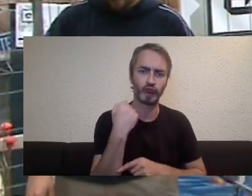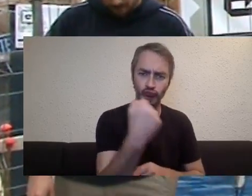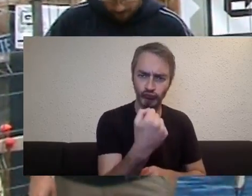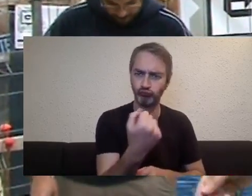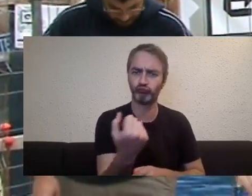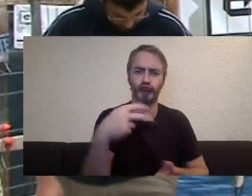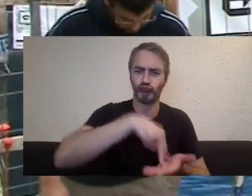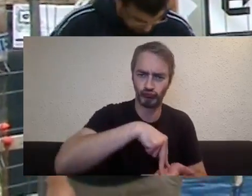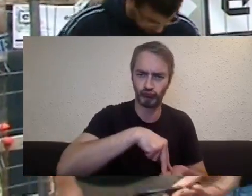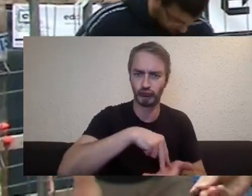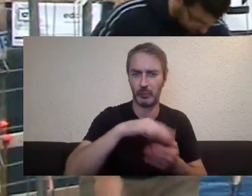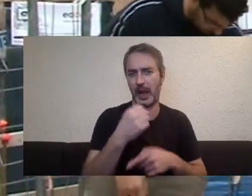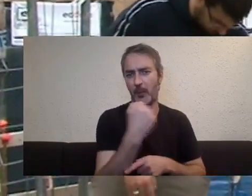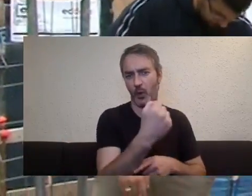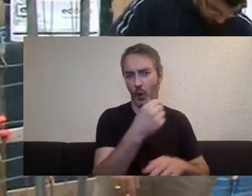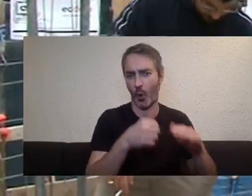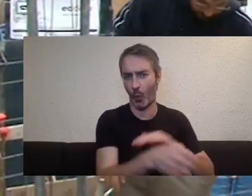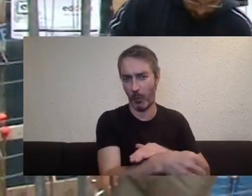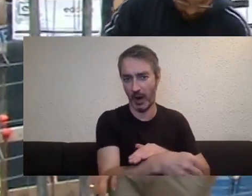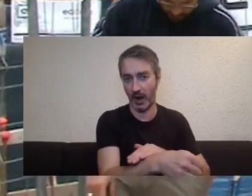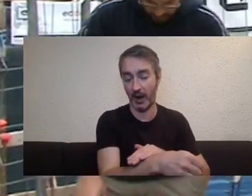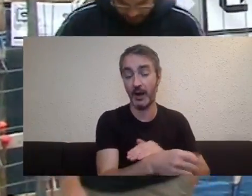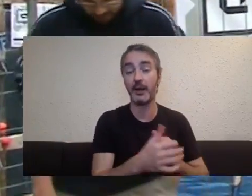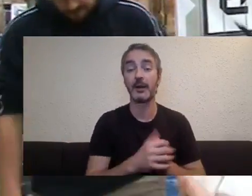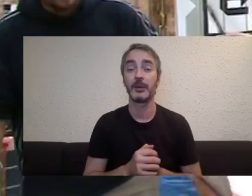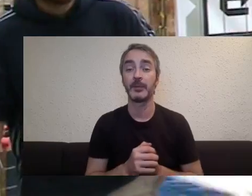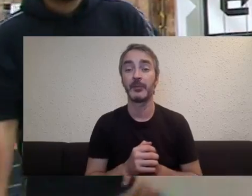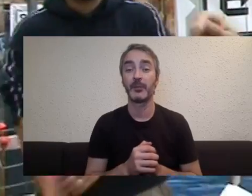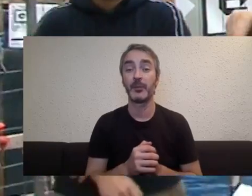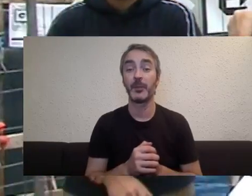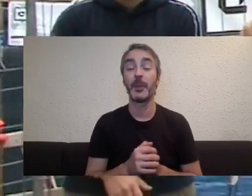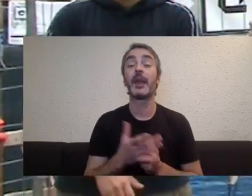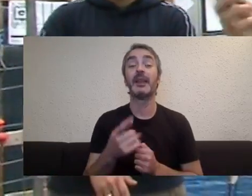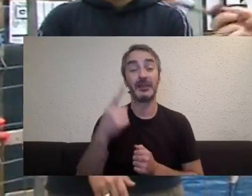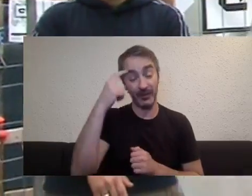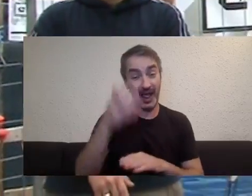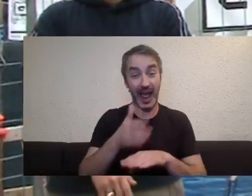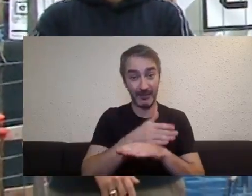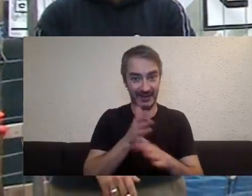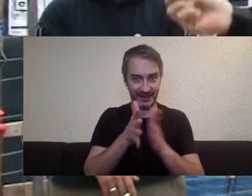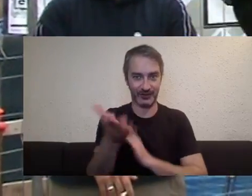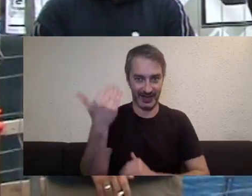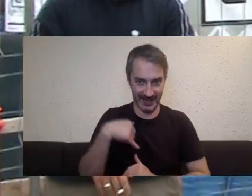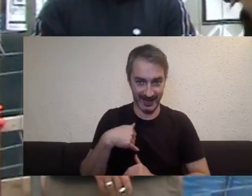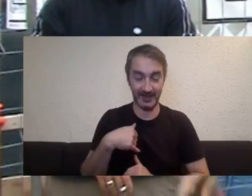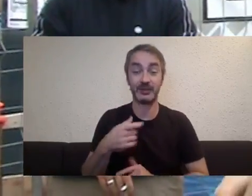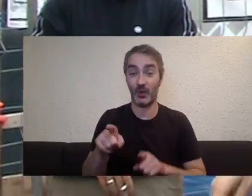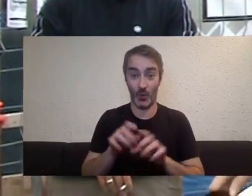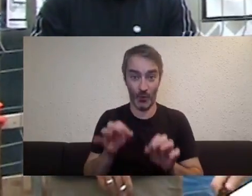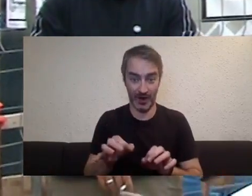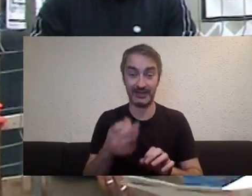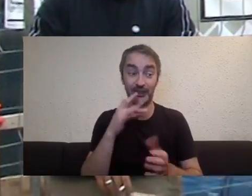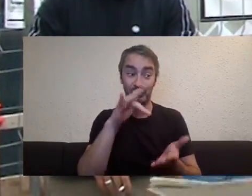i van sortir al carrer durant el desallotjament. I recordar una mica el que havíem comentat abans, que mentre s'estava fent